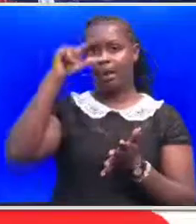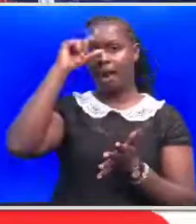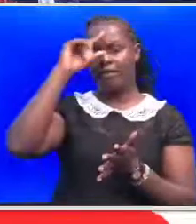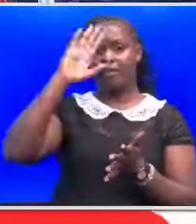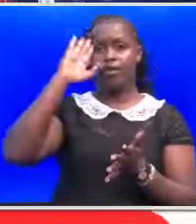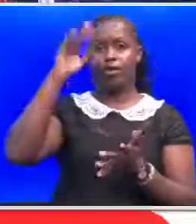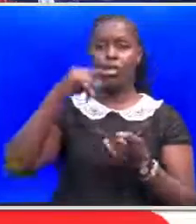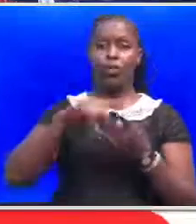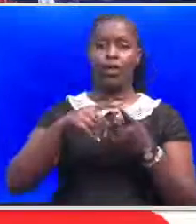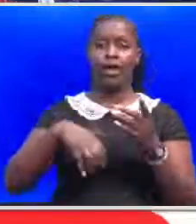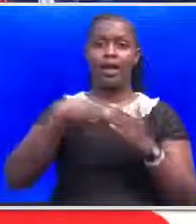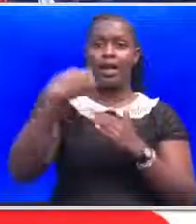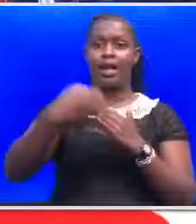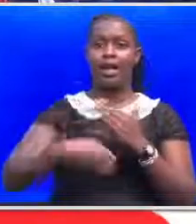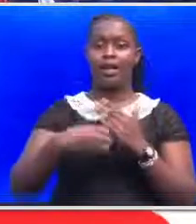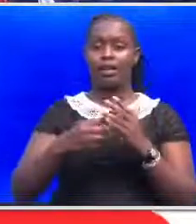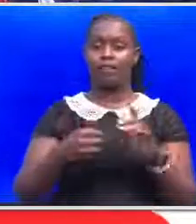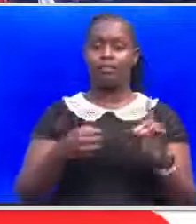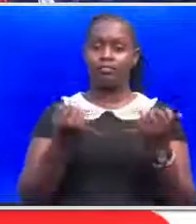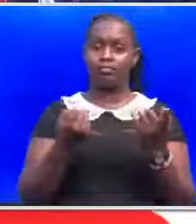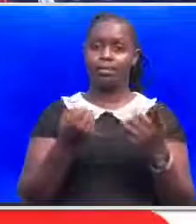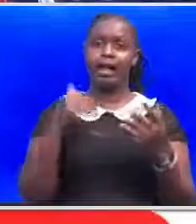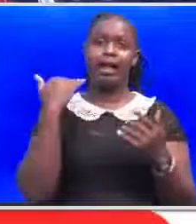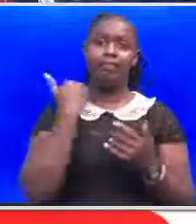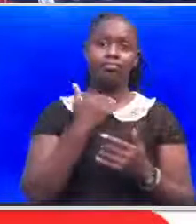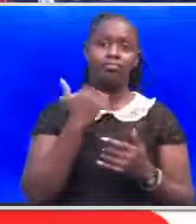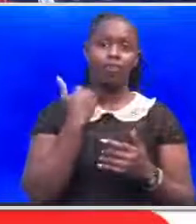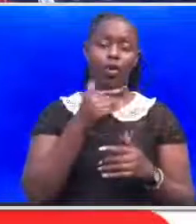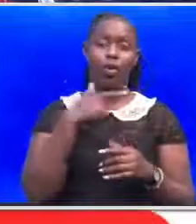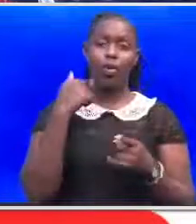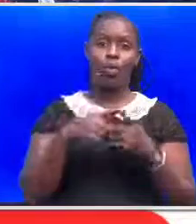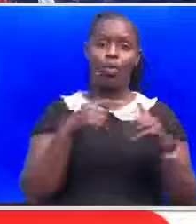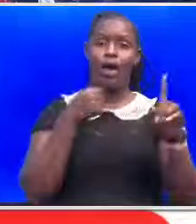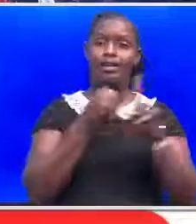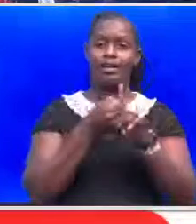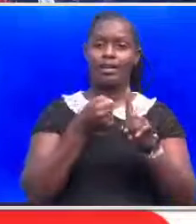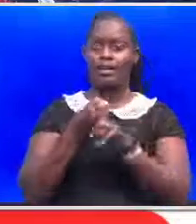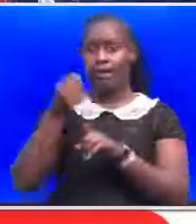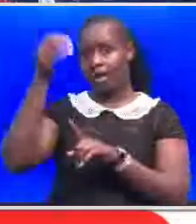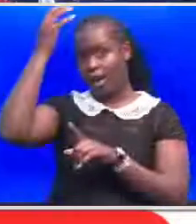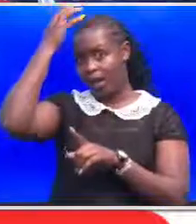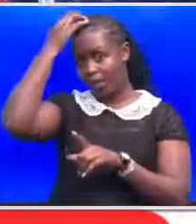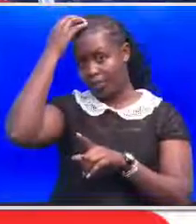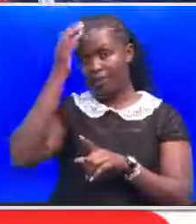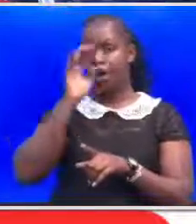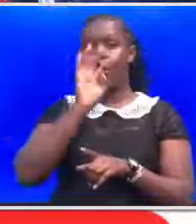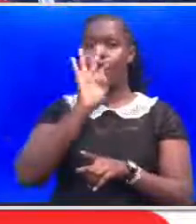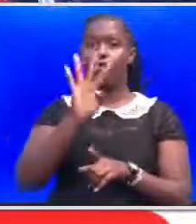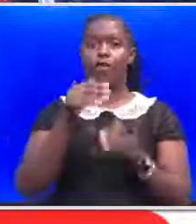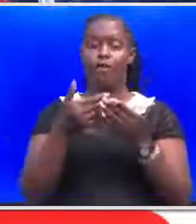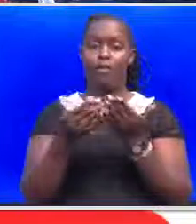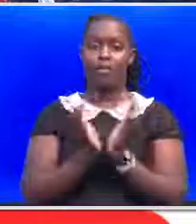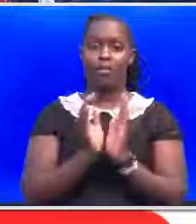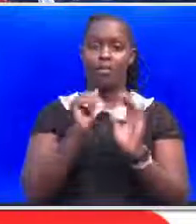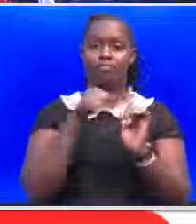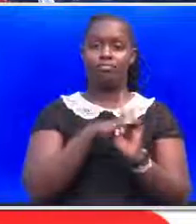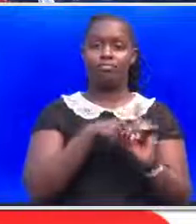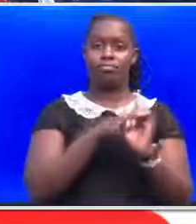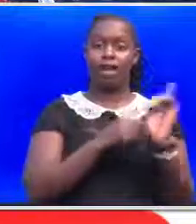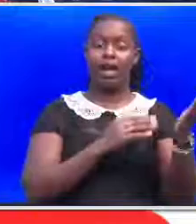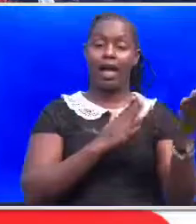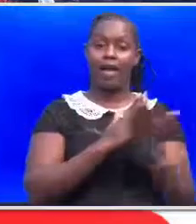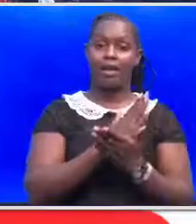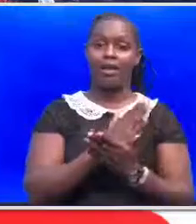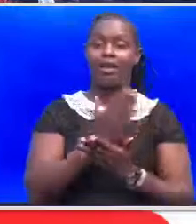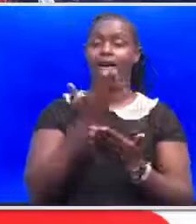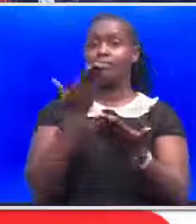washambulizi wanaohangaisha wakaazi wa kaunti ya Lamu. Asema hizi zikijiri wakati ambapo familia nne zinalilia haki zikidai kuwa jamaa zao wasio